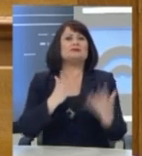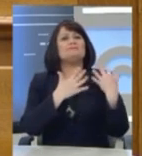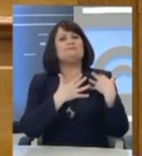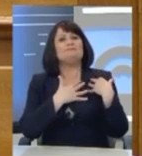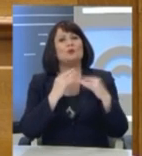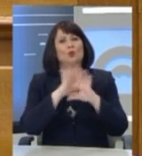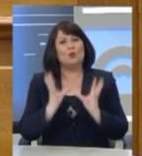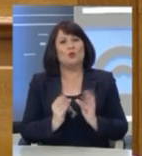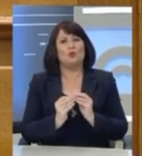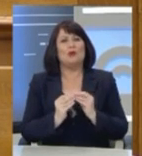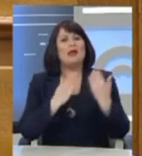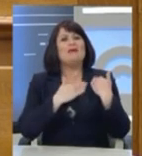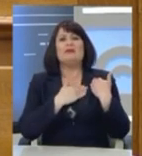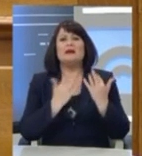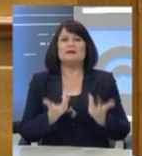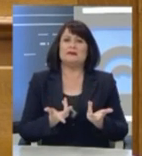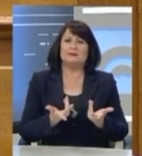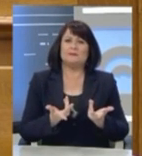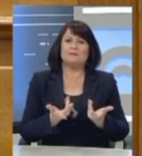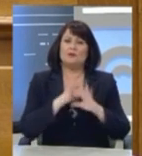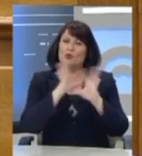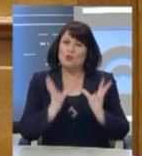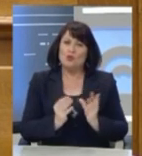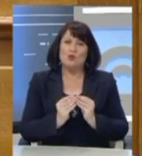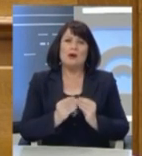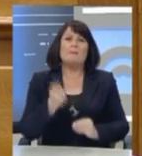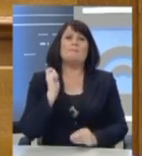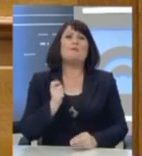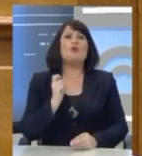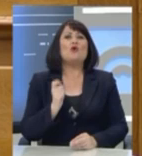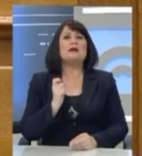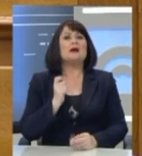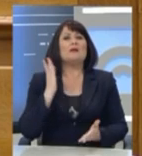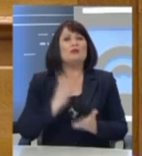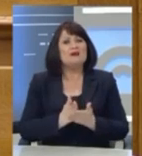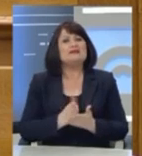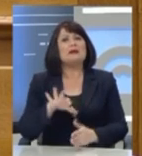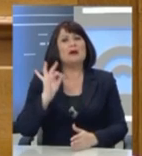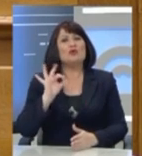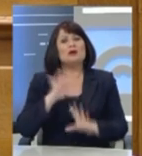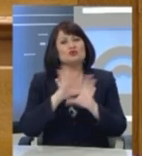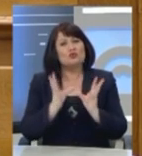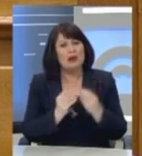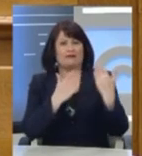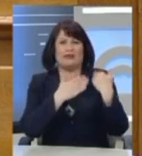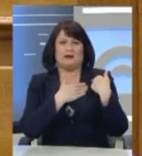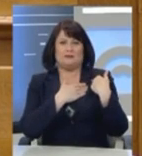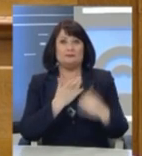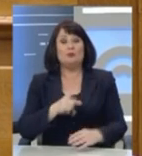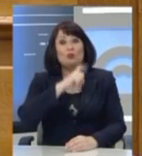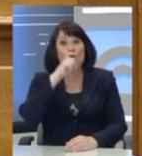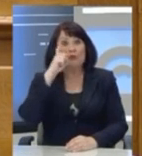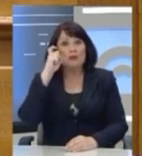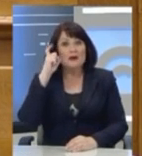πλήρως την ευθύνη όλων των πολιτικών του επιλογών, ακόμα και των πιο δύσκολων και